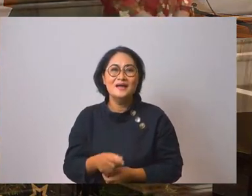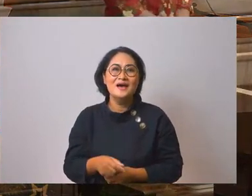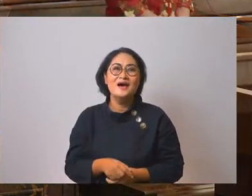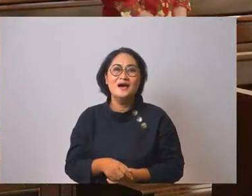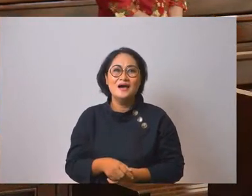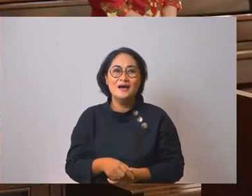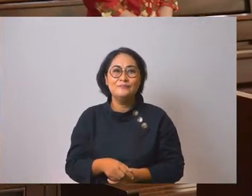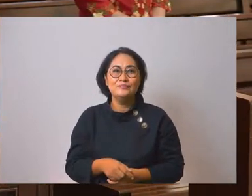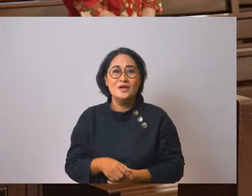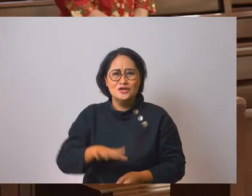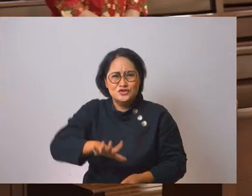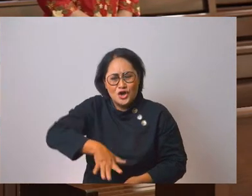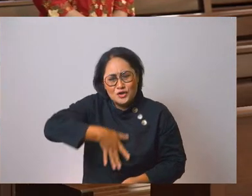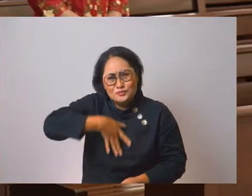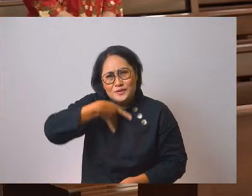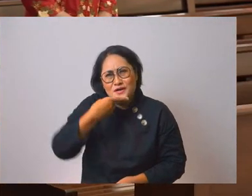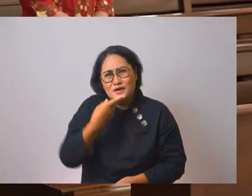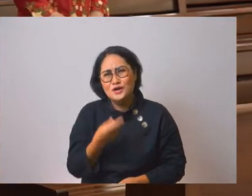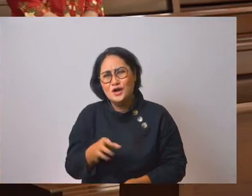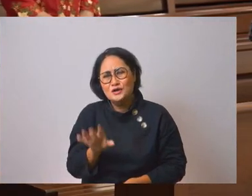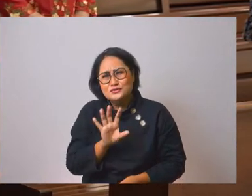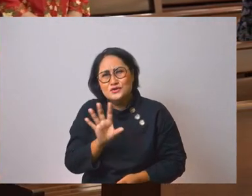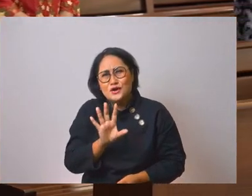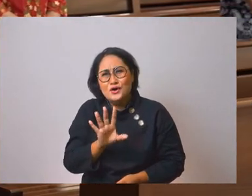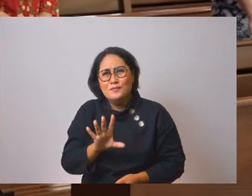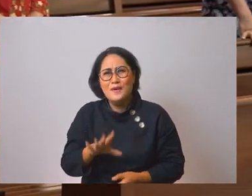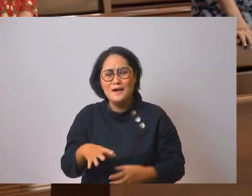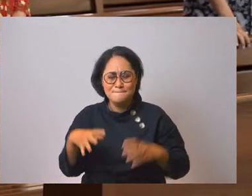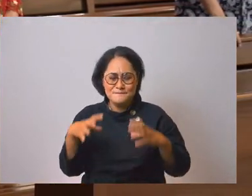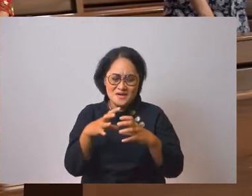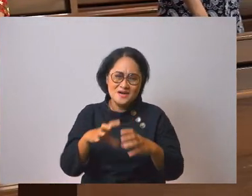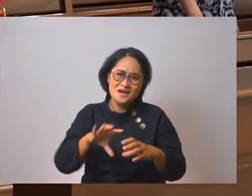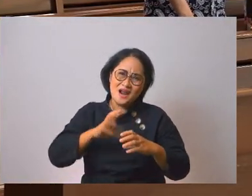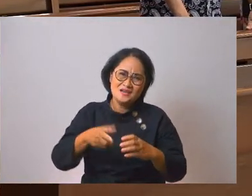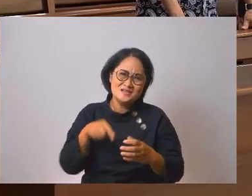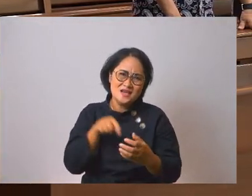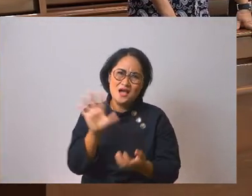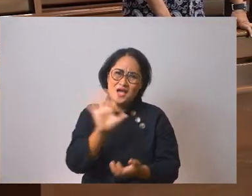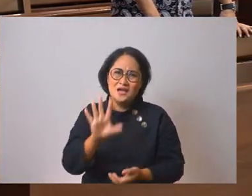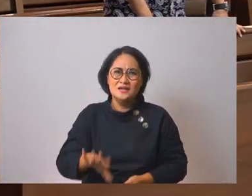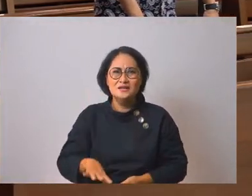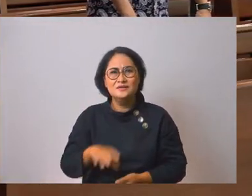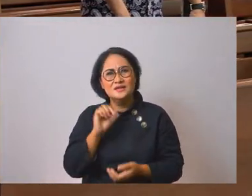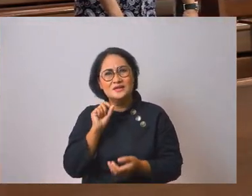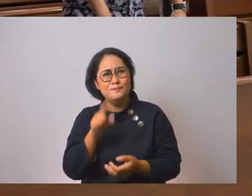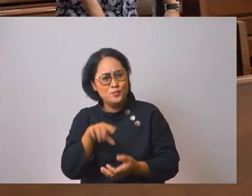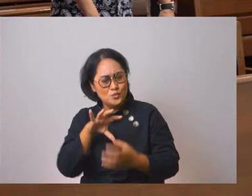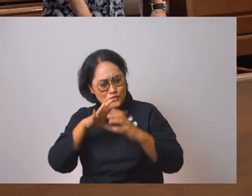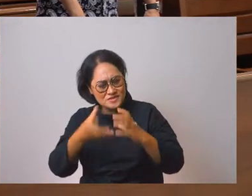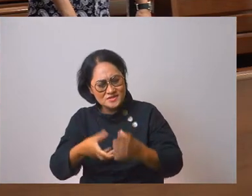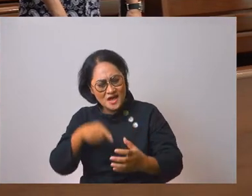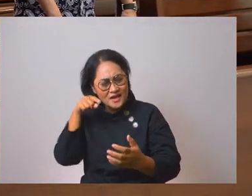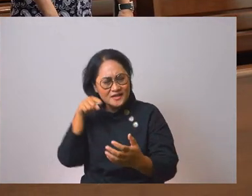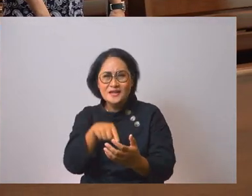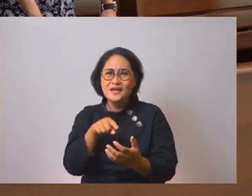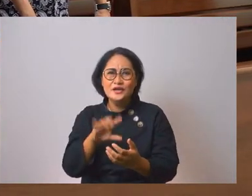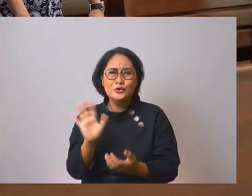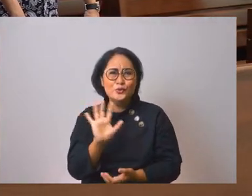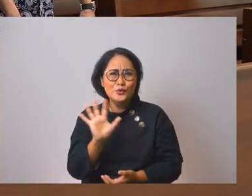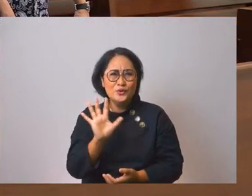makna. Jangan pernah coba merasa menjadi pusat